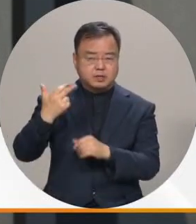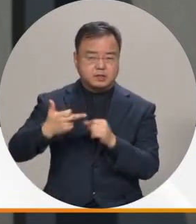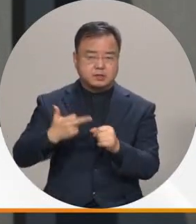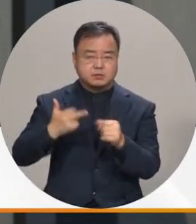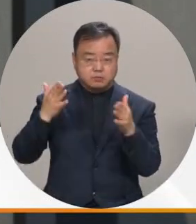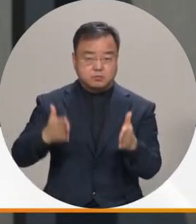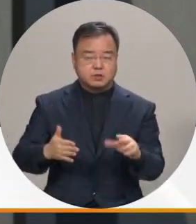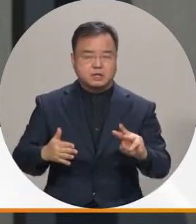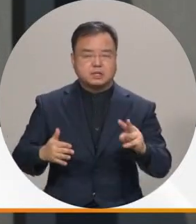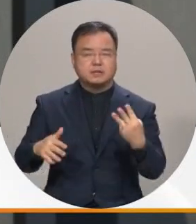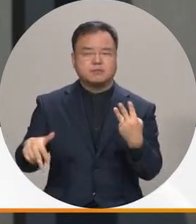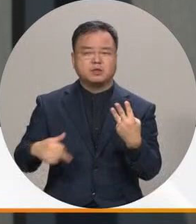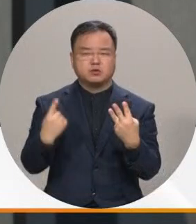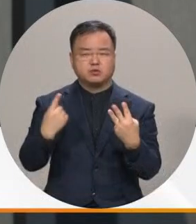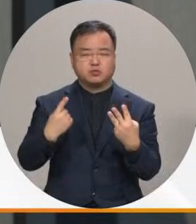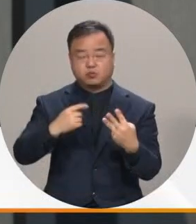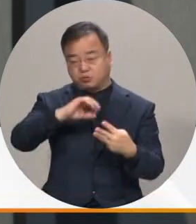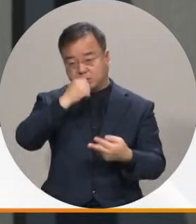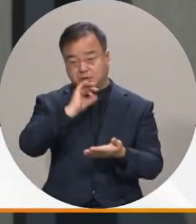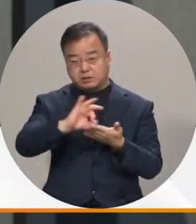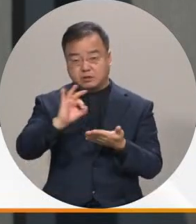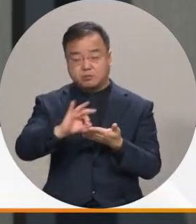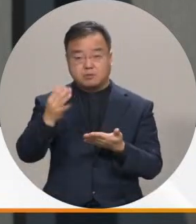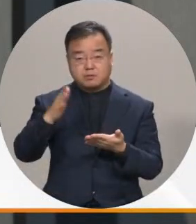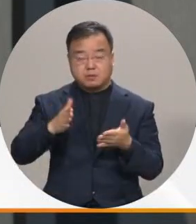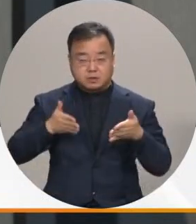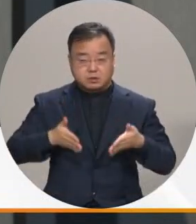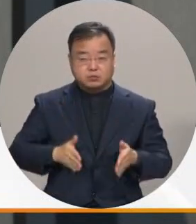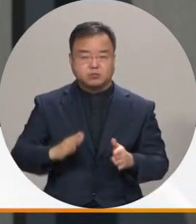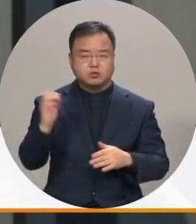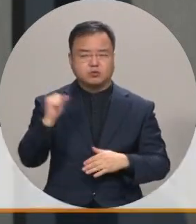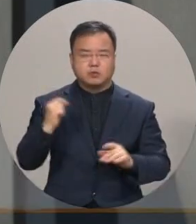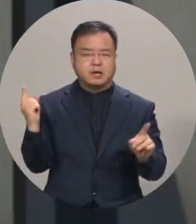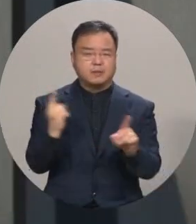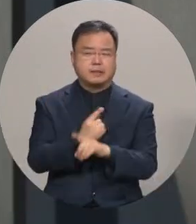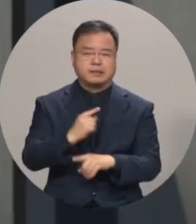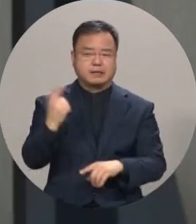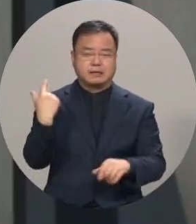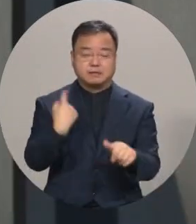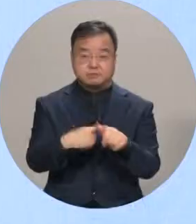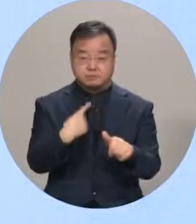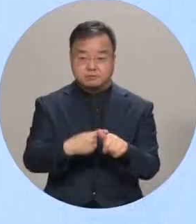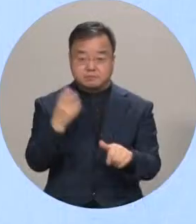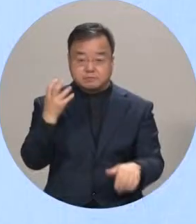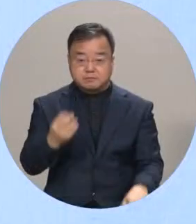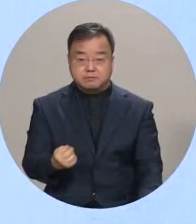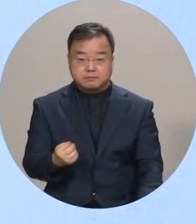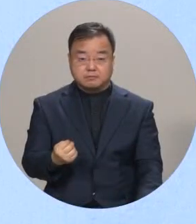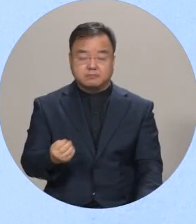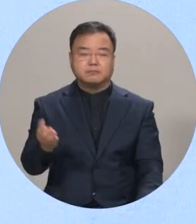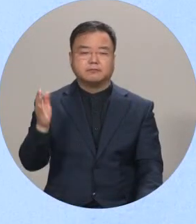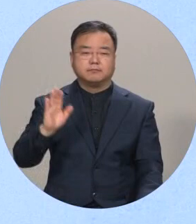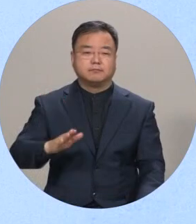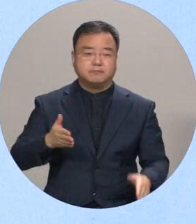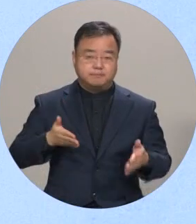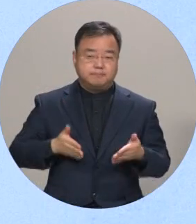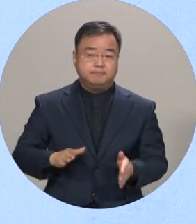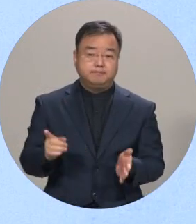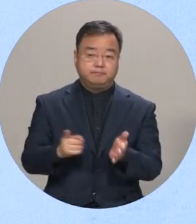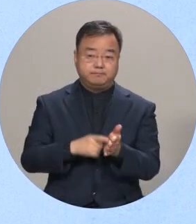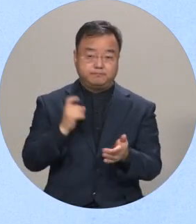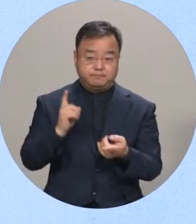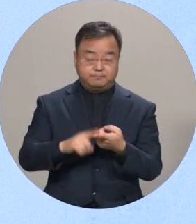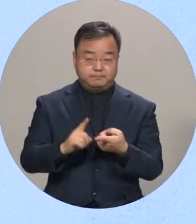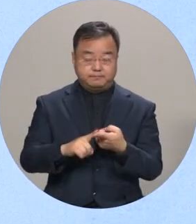예산을 지출했으며 출산율이 개선되지 않았다라는 비판의 목소리 상당히 있는데 그럼에 에도 불구하고 저출산을 위한 적극적인